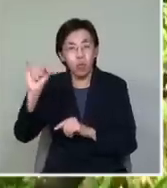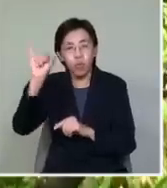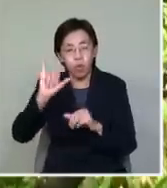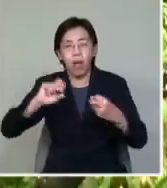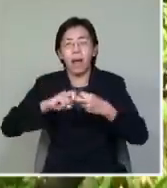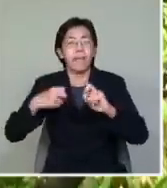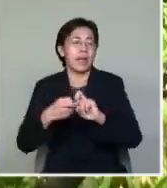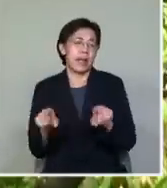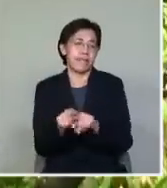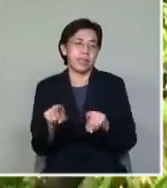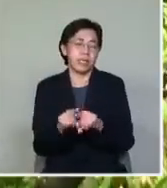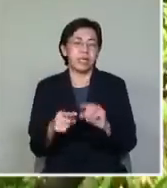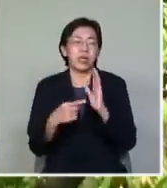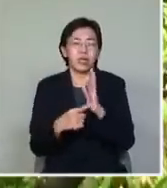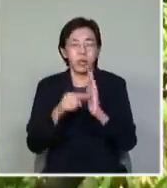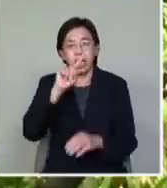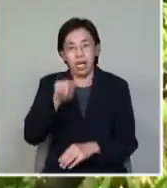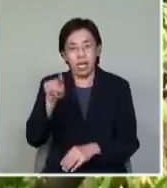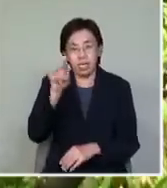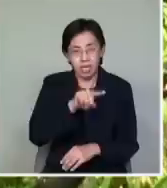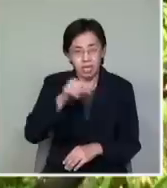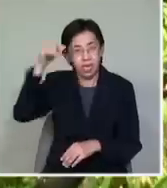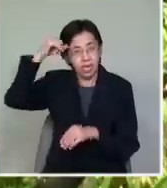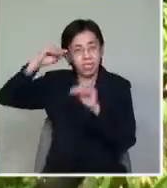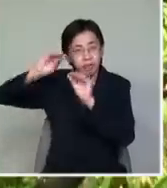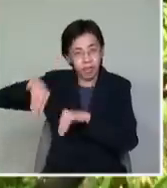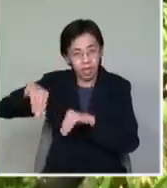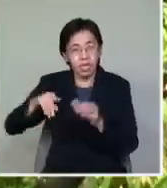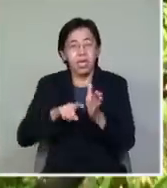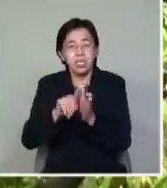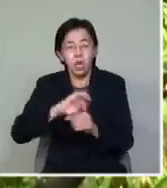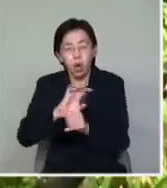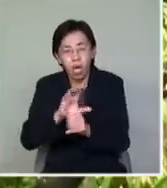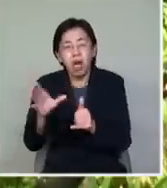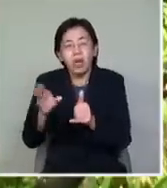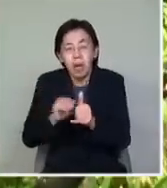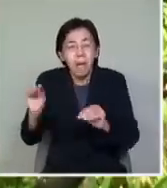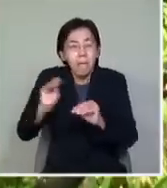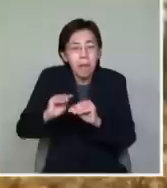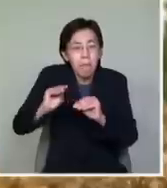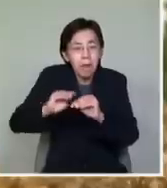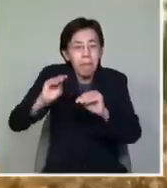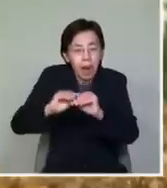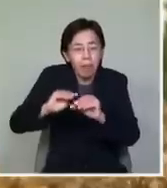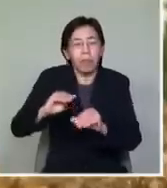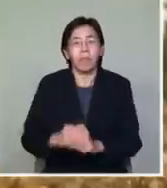ช่นเดียวกันนะคะอย่างเช่นสหราชอาณาจักรแล้วก็สเปนจำนวนผู้ติดเชื้อรายวันก็เพิ่มสูงขึ้นเช่นเดียวกันค่